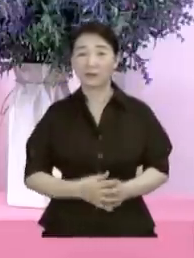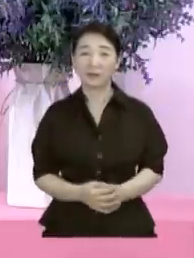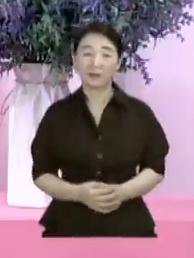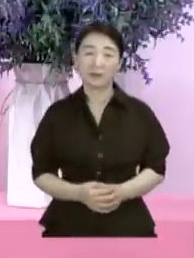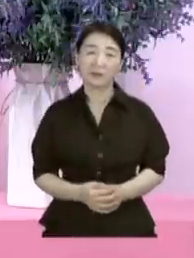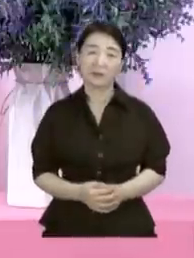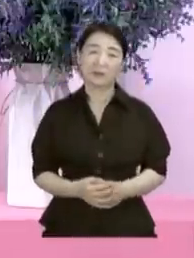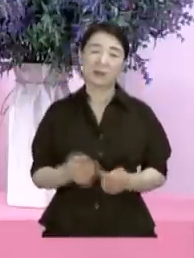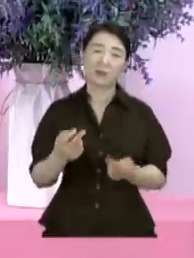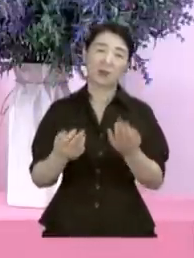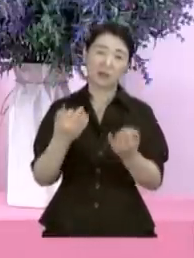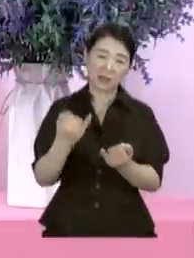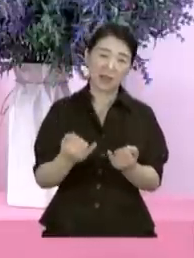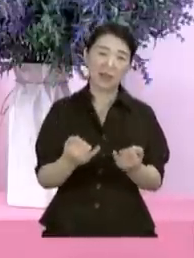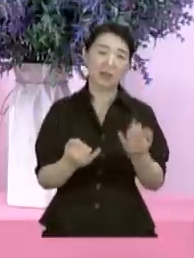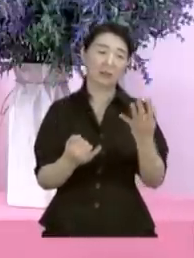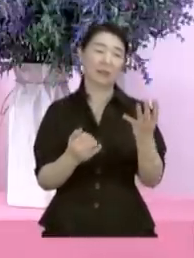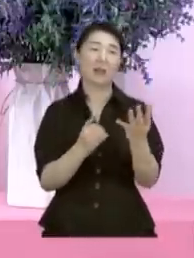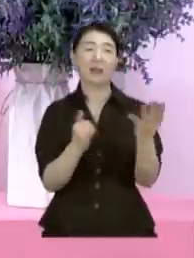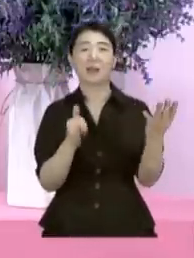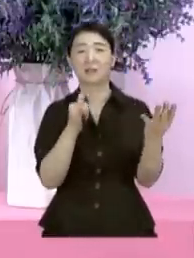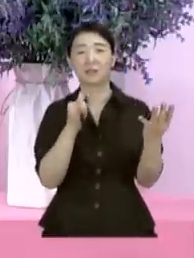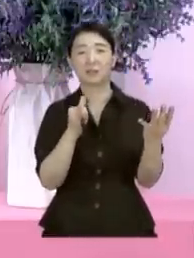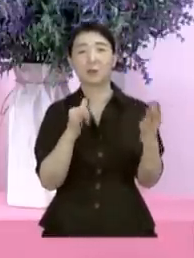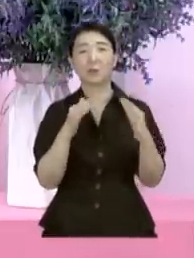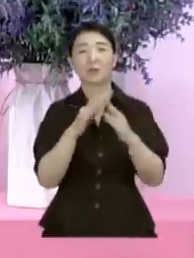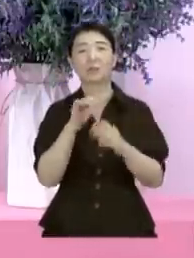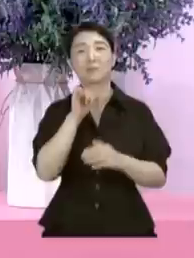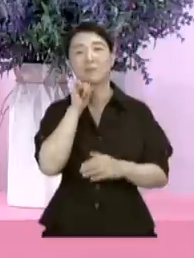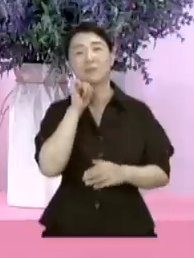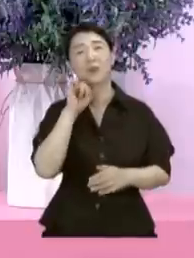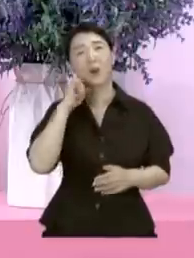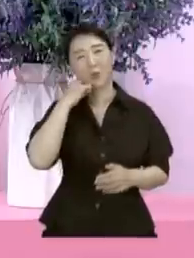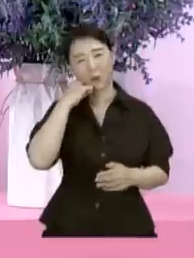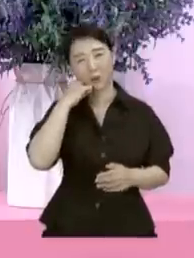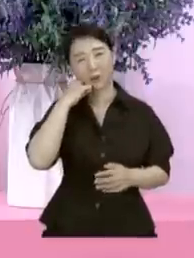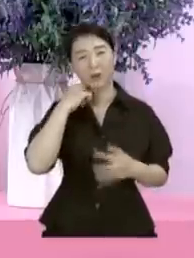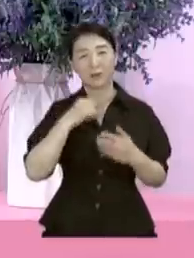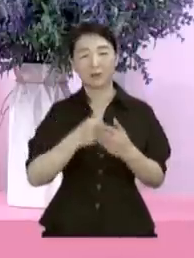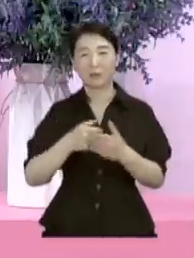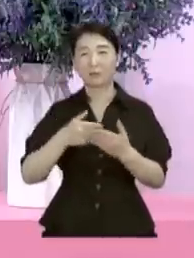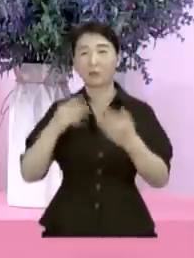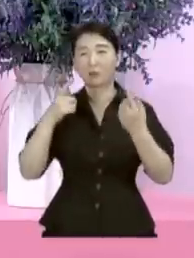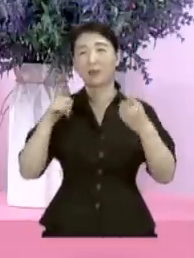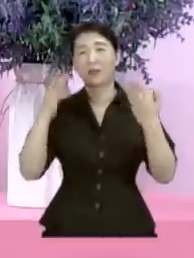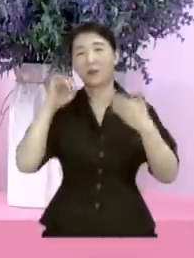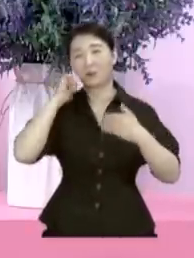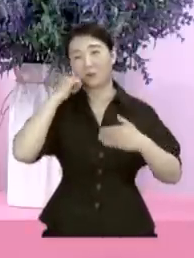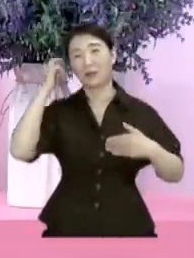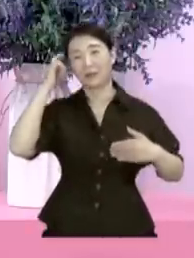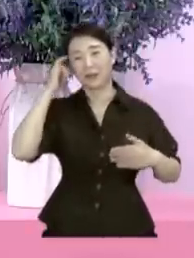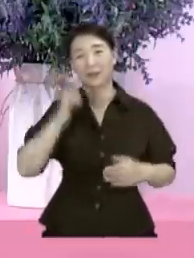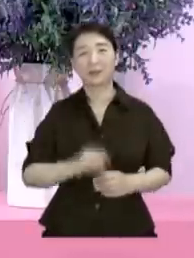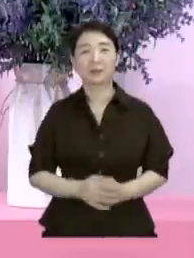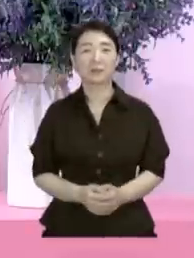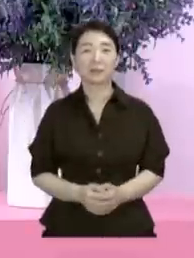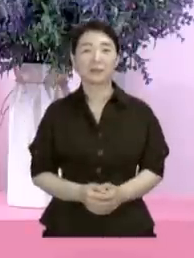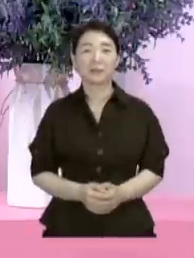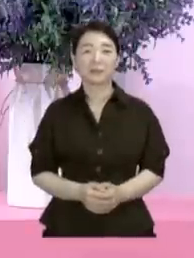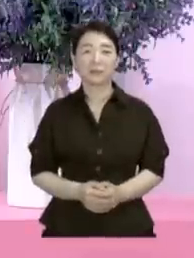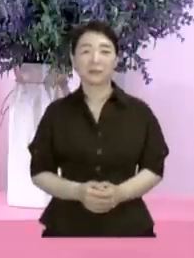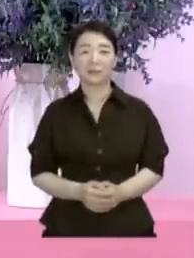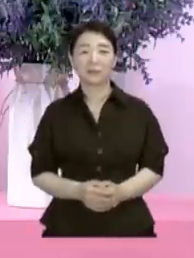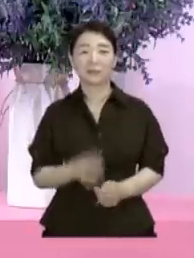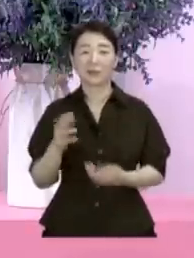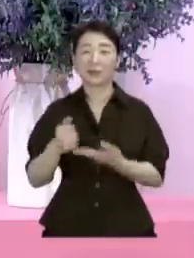이제 형제가 사남매고 또 가정 형편이 어려운 상황이어서 미대는 좀 어렵겠다 생각을 했어요. 그런데